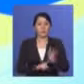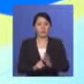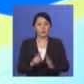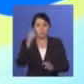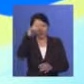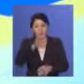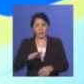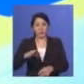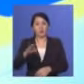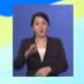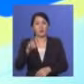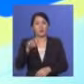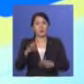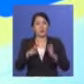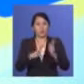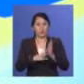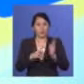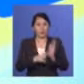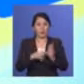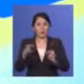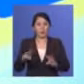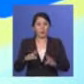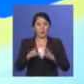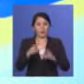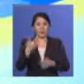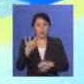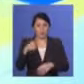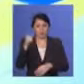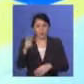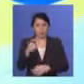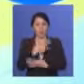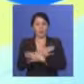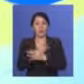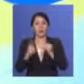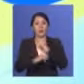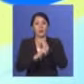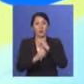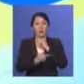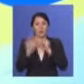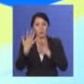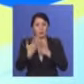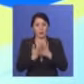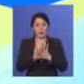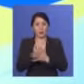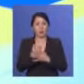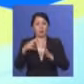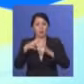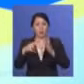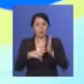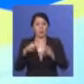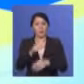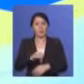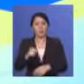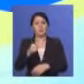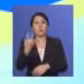Жыл басынан бері облыста 397 өрт шығып, 30 адам көз жұмды. Соңғы аптада құтқарушыларды біраз әбігерге салды.